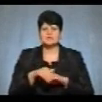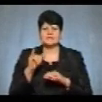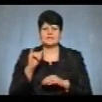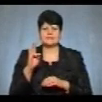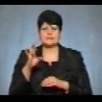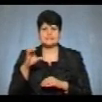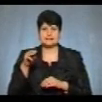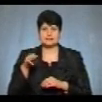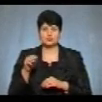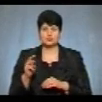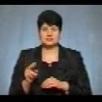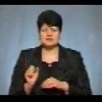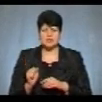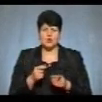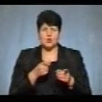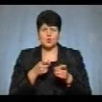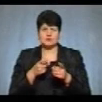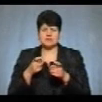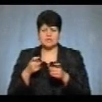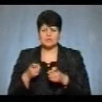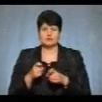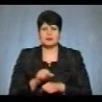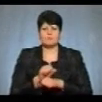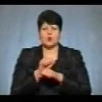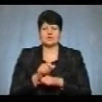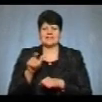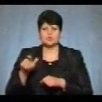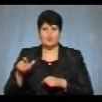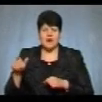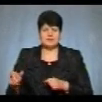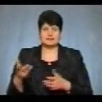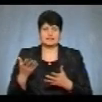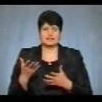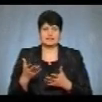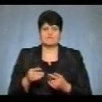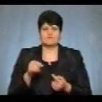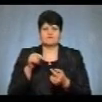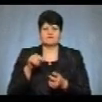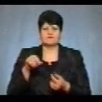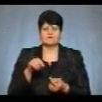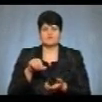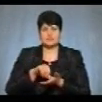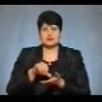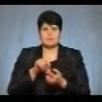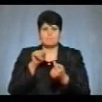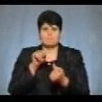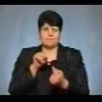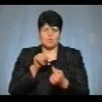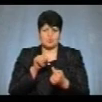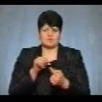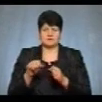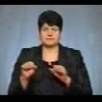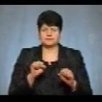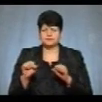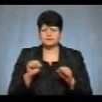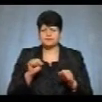у Києві силові підрозділи розстрілювали протестувальників, які виступили проти відмови керівництва країни від законодавчо закріпленого курсу